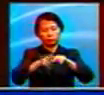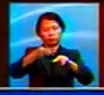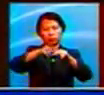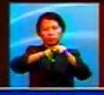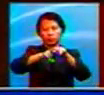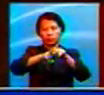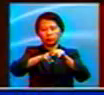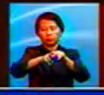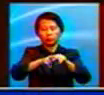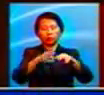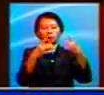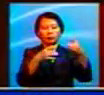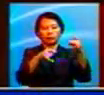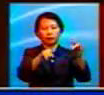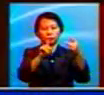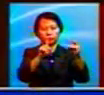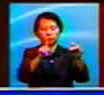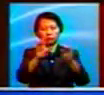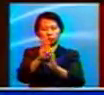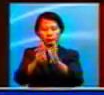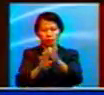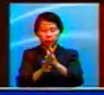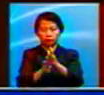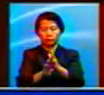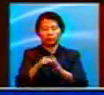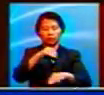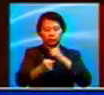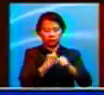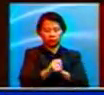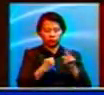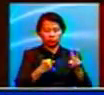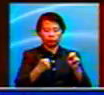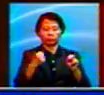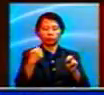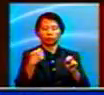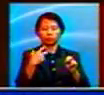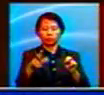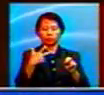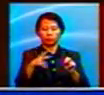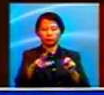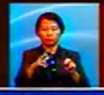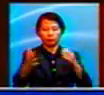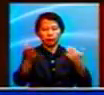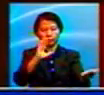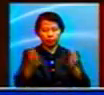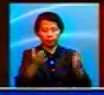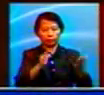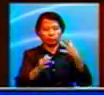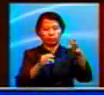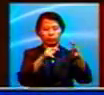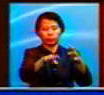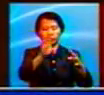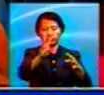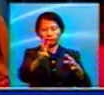pada 18.1 bilion pada tahun 2013 berbanding 14.6